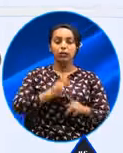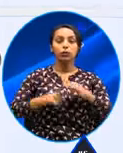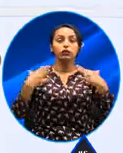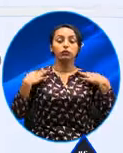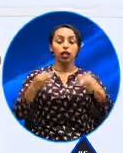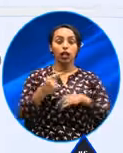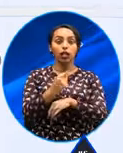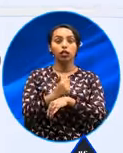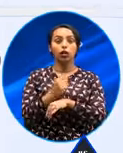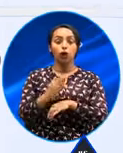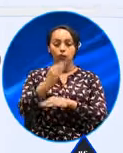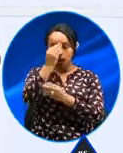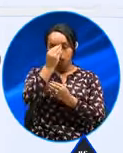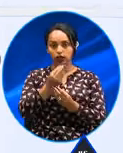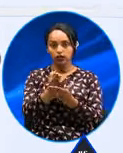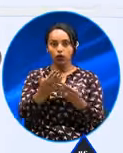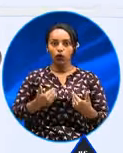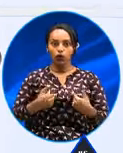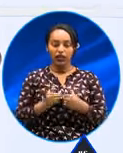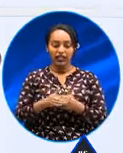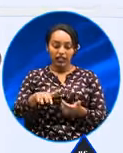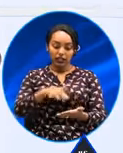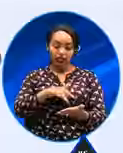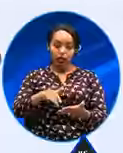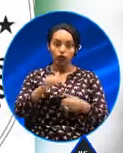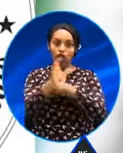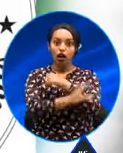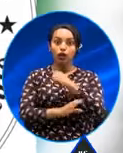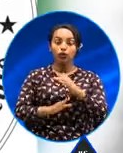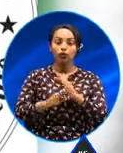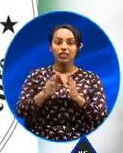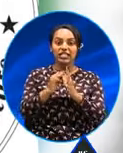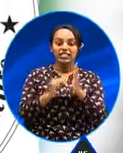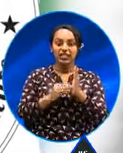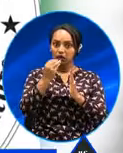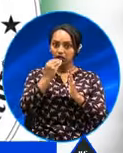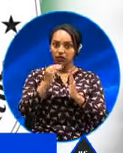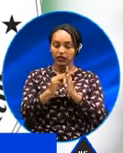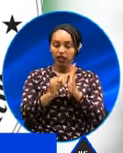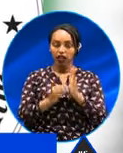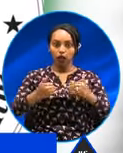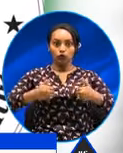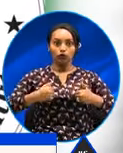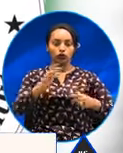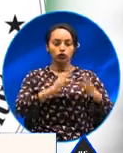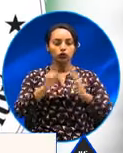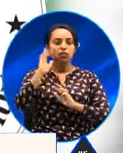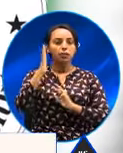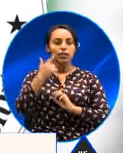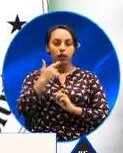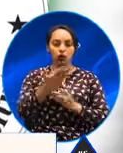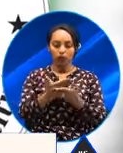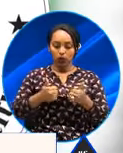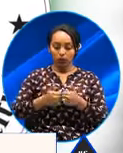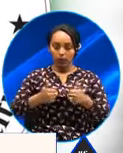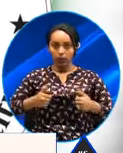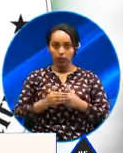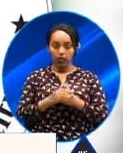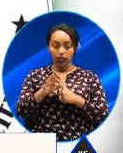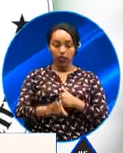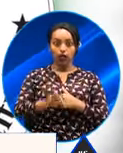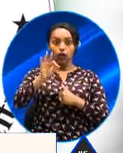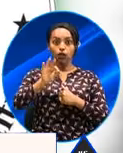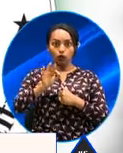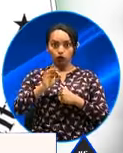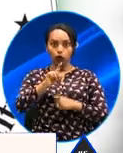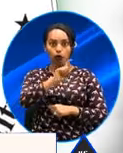የህብረተሰብ ጤና ኢንስቲትዩት አስታውቋል። ጥናቱ የአገሪቱ የስነ ምግብ ስርዓት ያሉበት ችግሮች ምን ይመስላሉ የሚለውን በመለየት